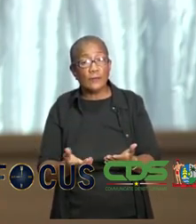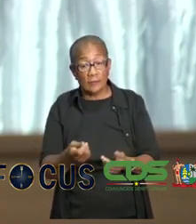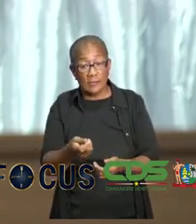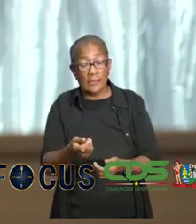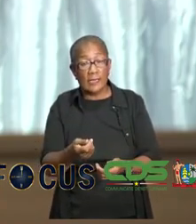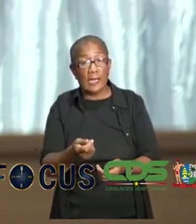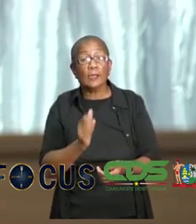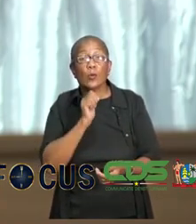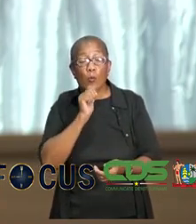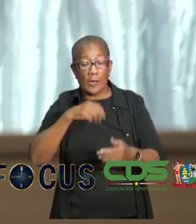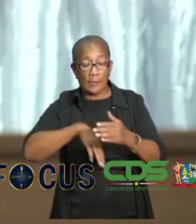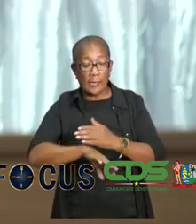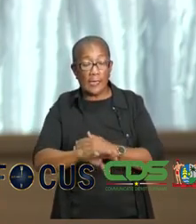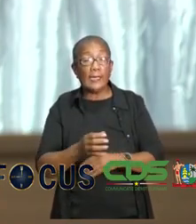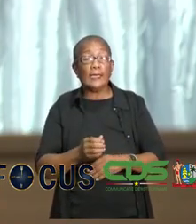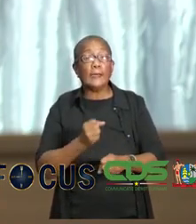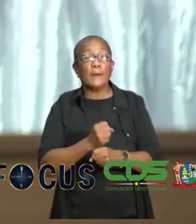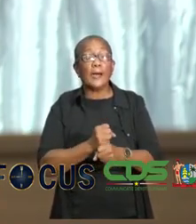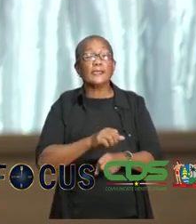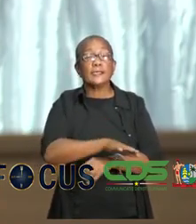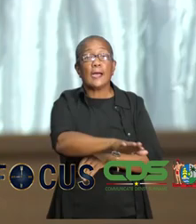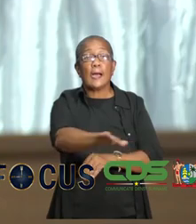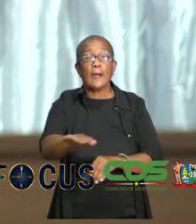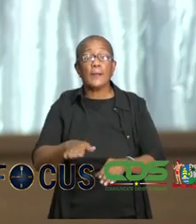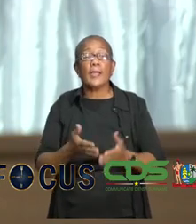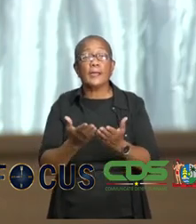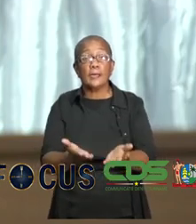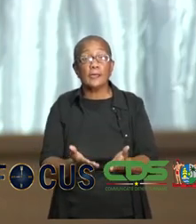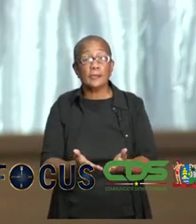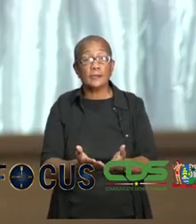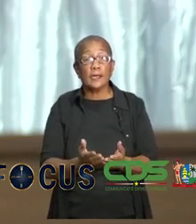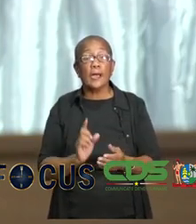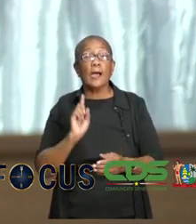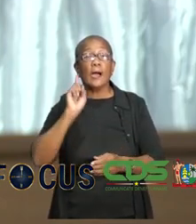geld wat in de maatschappij gepompt is. Ik heb het over